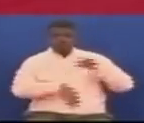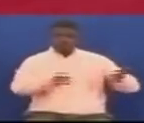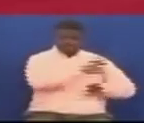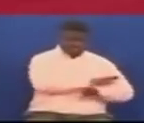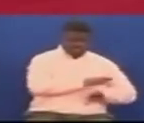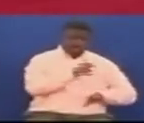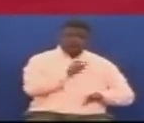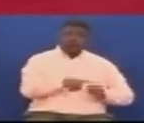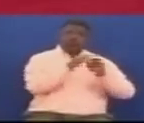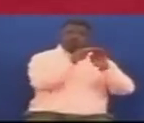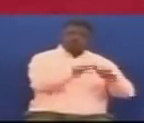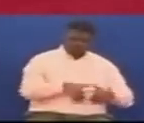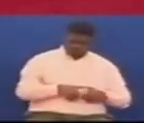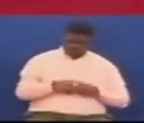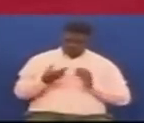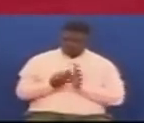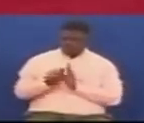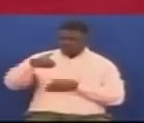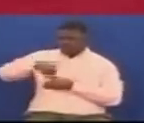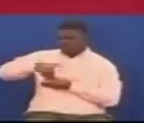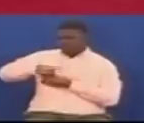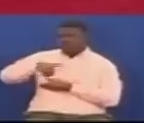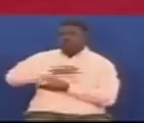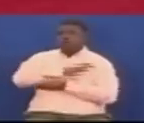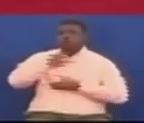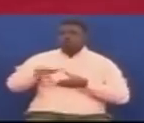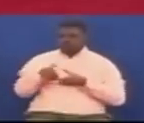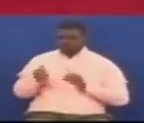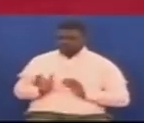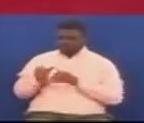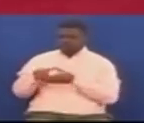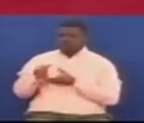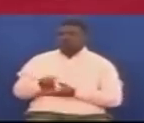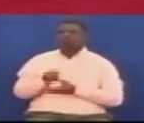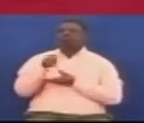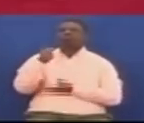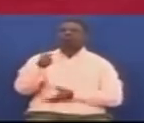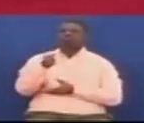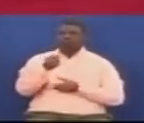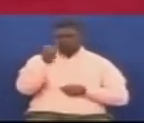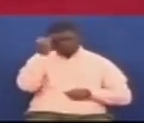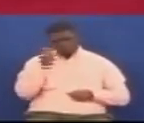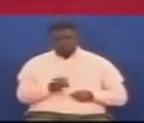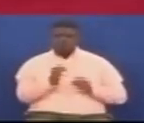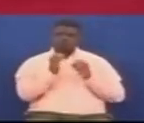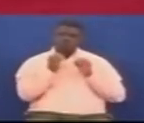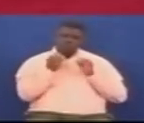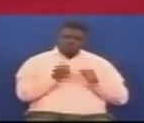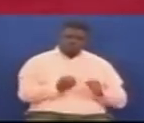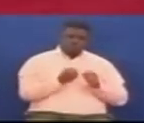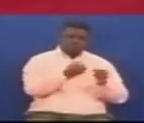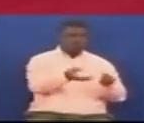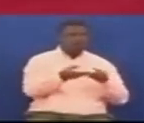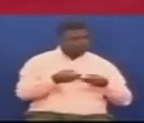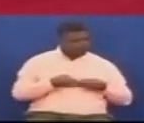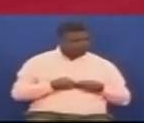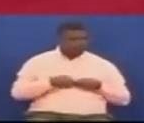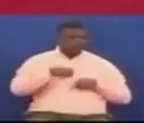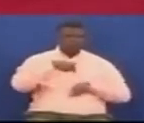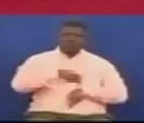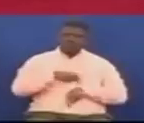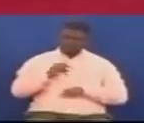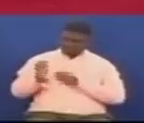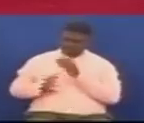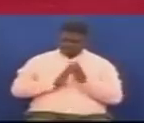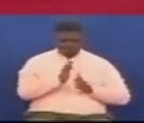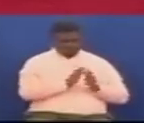mbunge, pamoja na wajumbe wote wa kamati ya budget kwa ushauri makini waliotupatia wakati wa